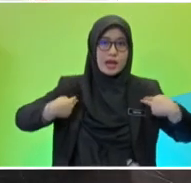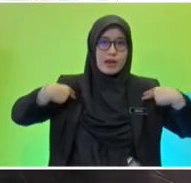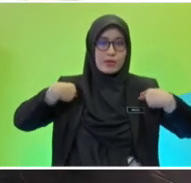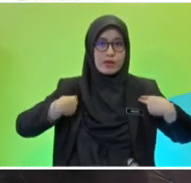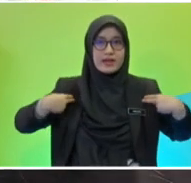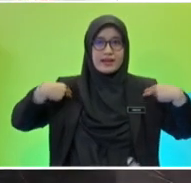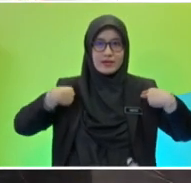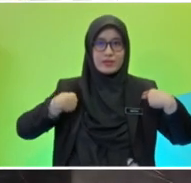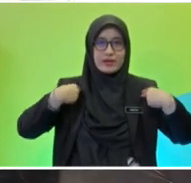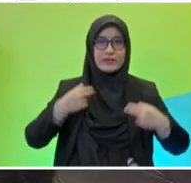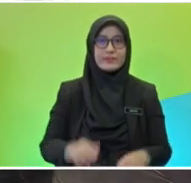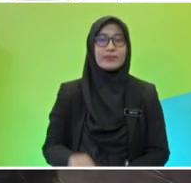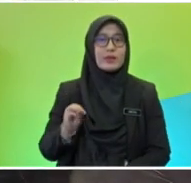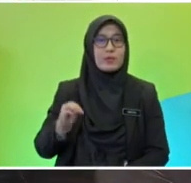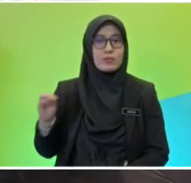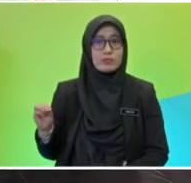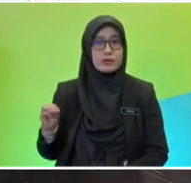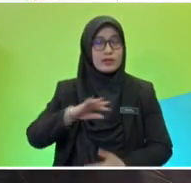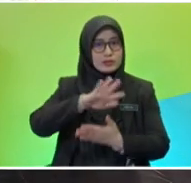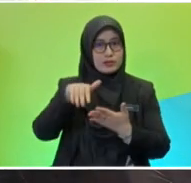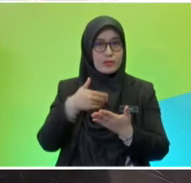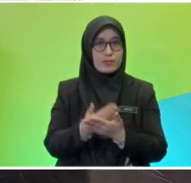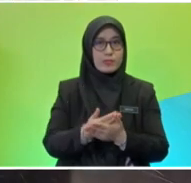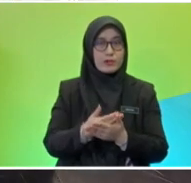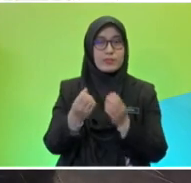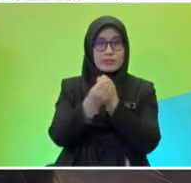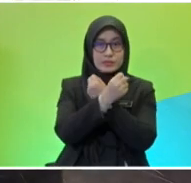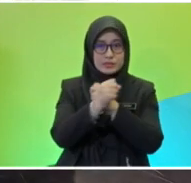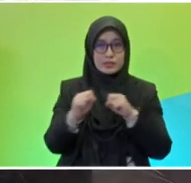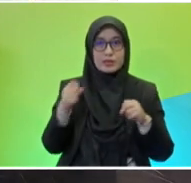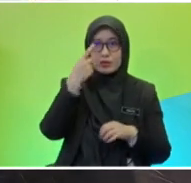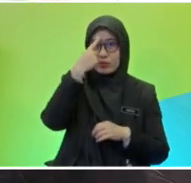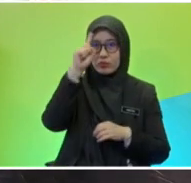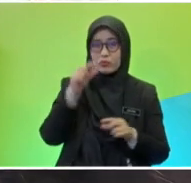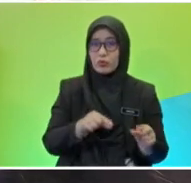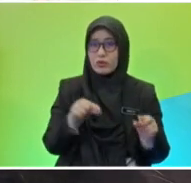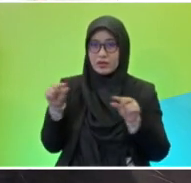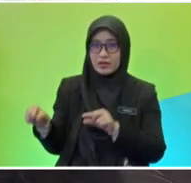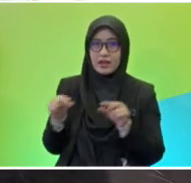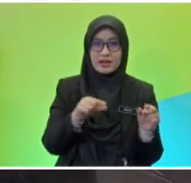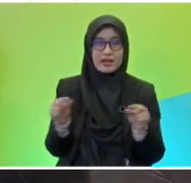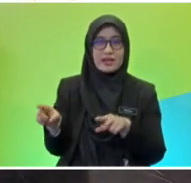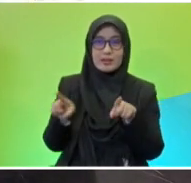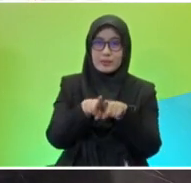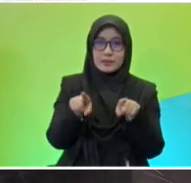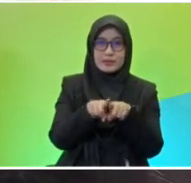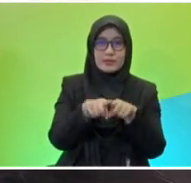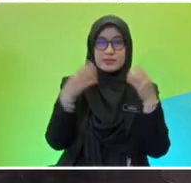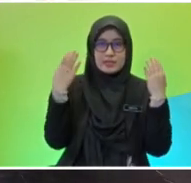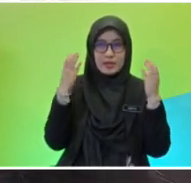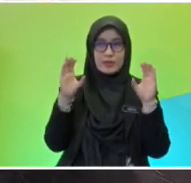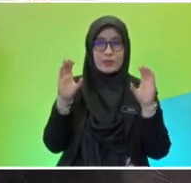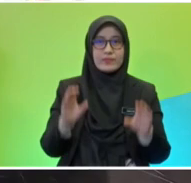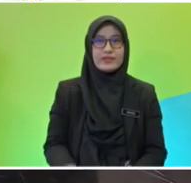Terbaik, memang terbaik. Murid-murid di luar sana cikgu harap pun bersedia untuk melakukan gerakan-gerakan nanti. Jom cikgu.